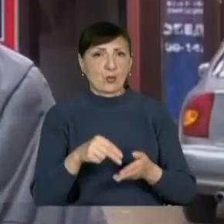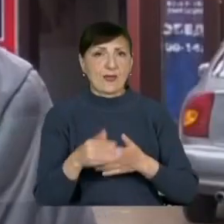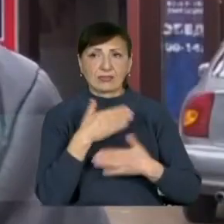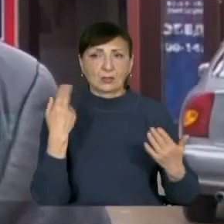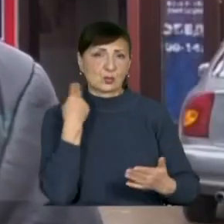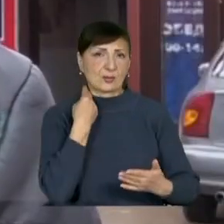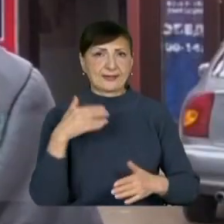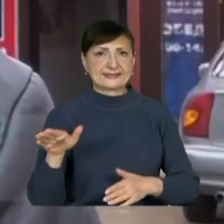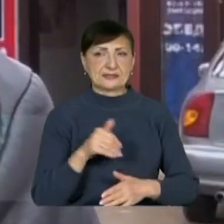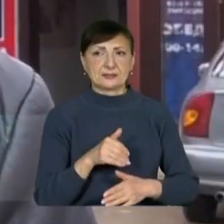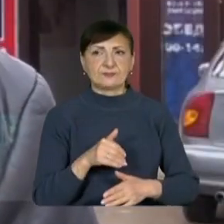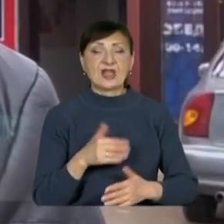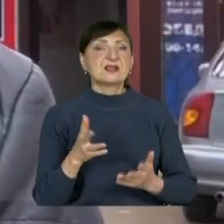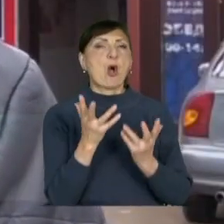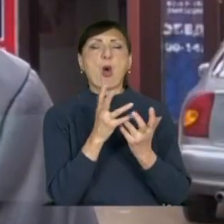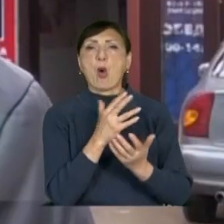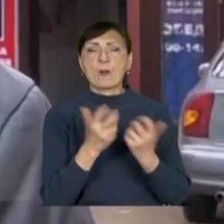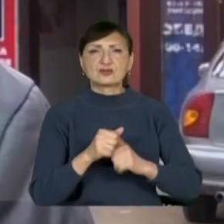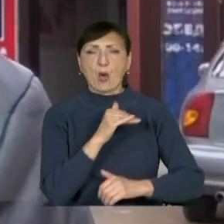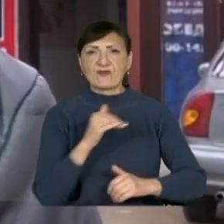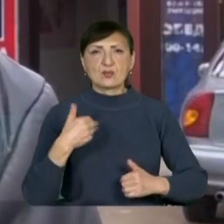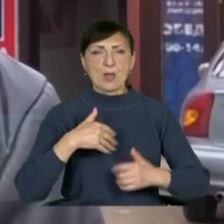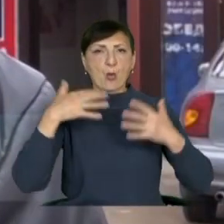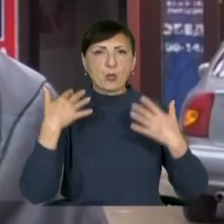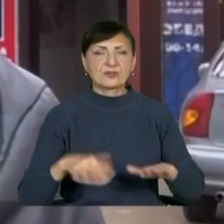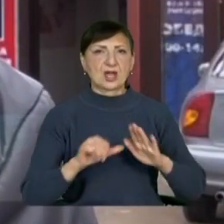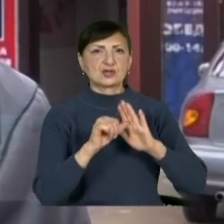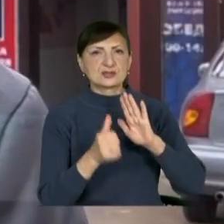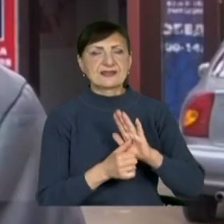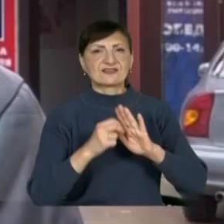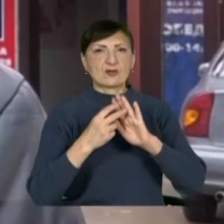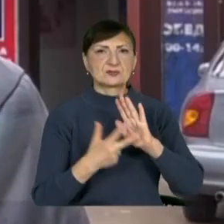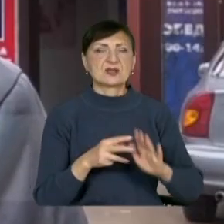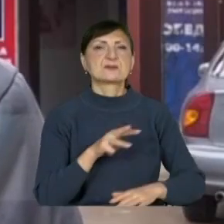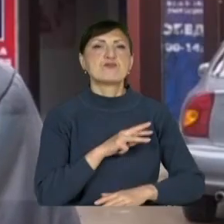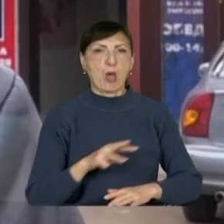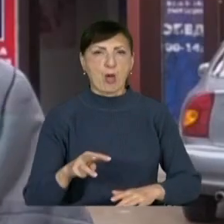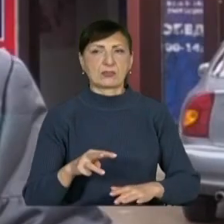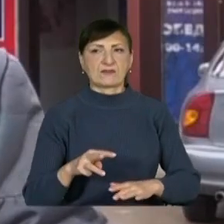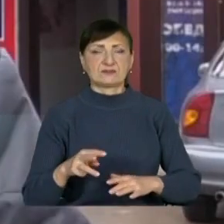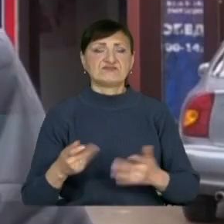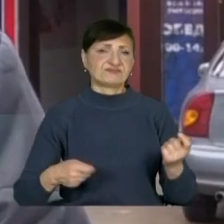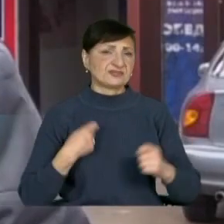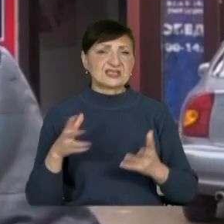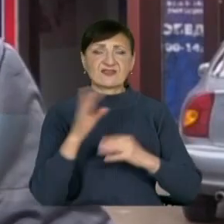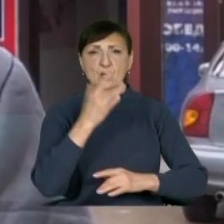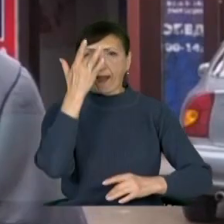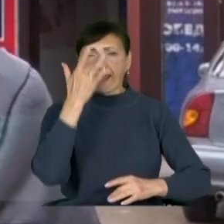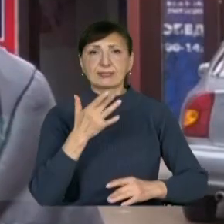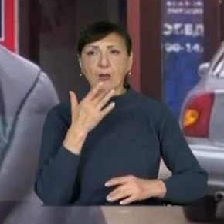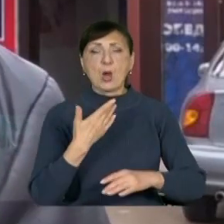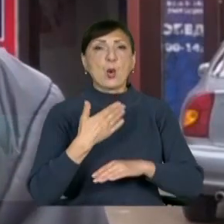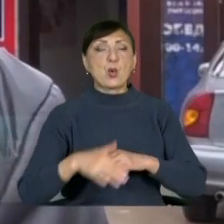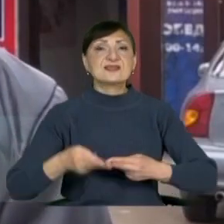Если официально посчитать, то у меня где-то убытки составили 16-18 миллионов. Вот, за все лето, так как, ну, улица